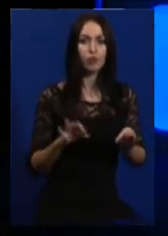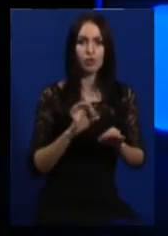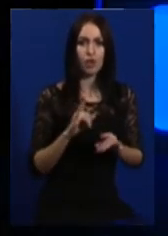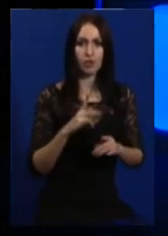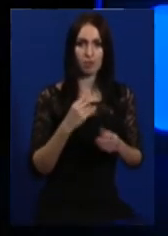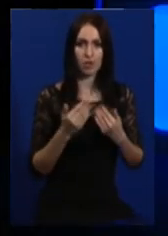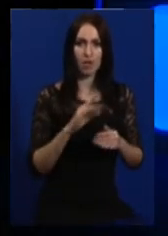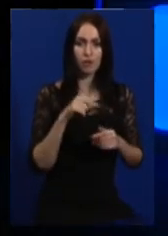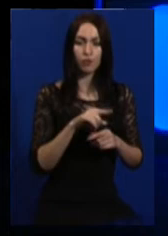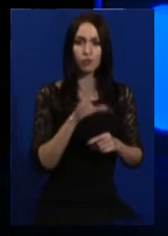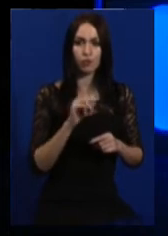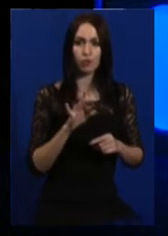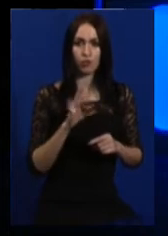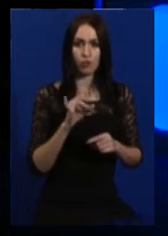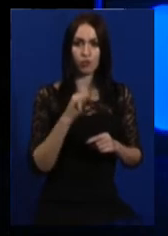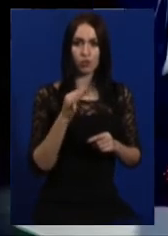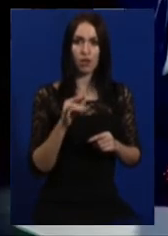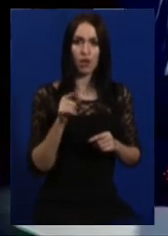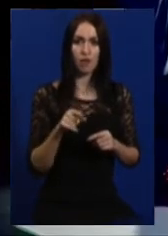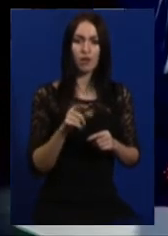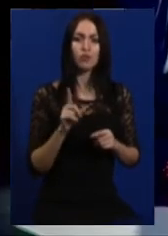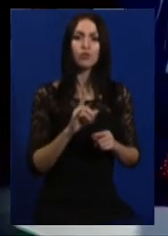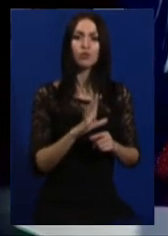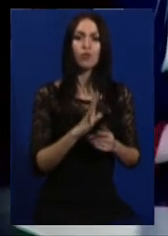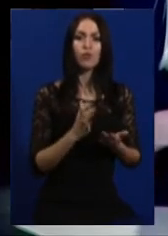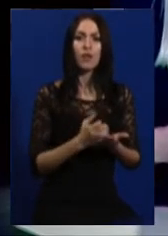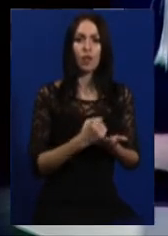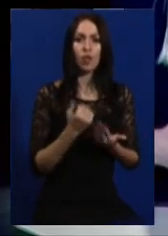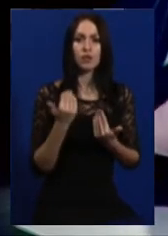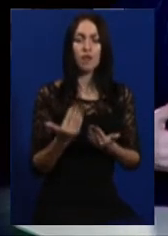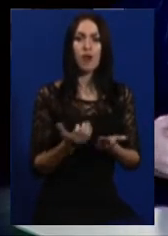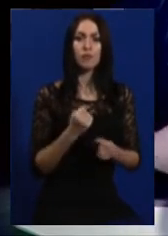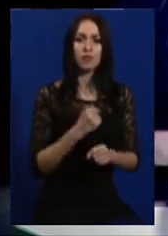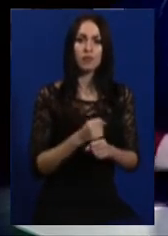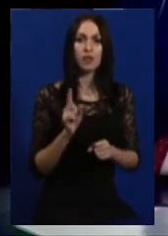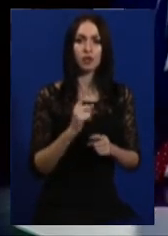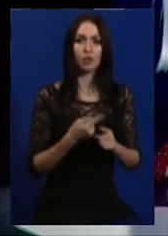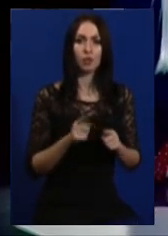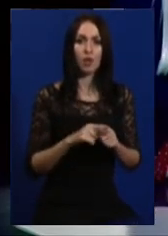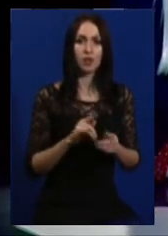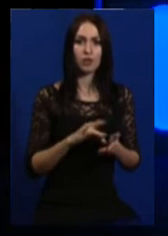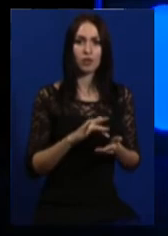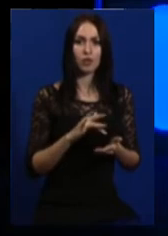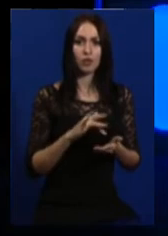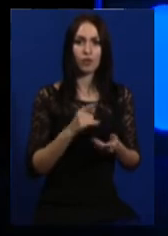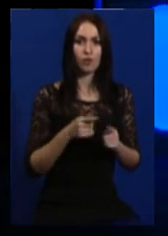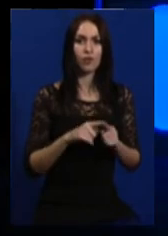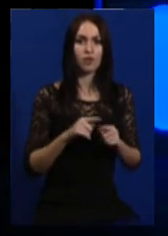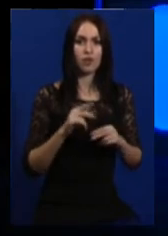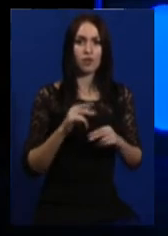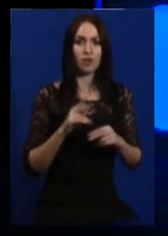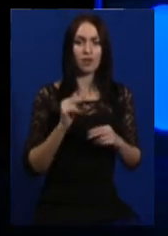то что было до 6 часов до в давосе срубы тысяч акций места как папа выдавать но это